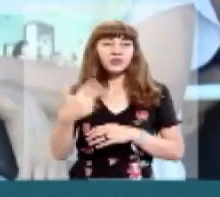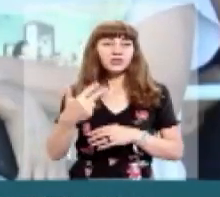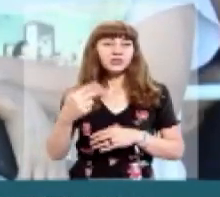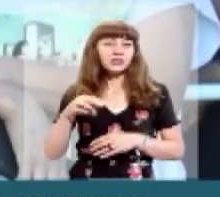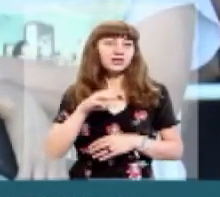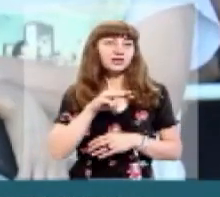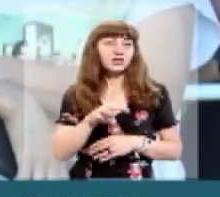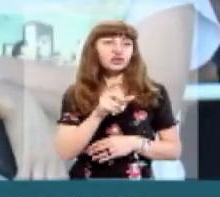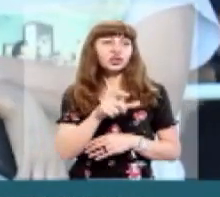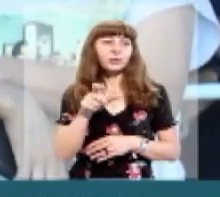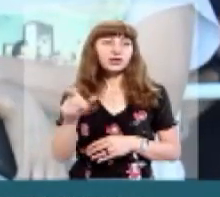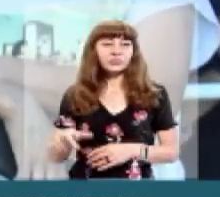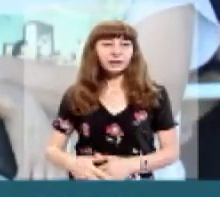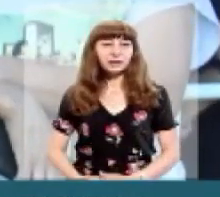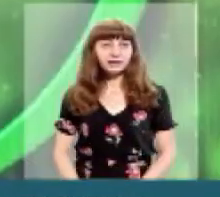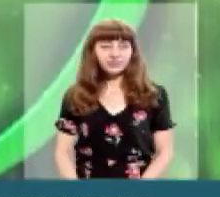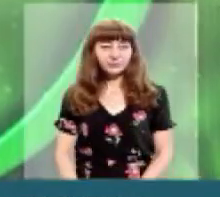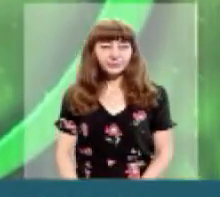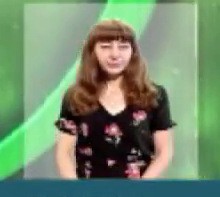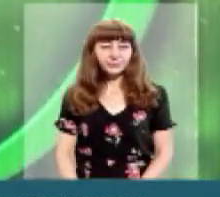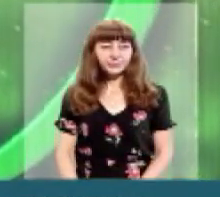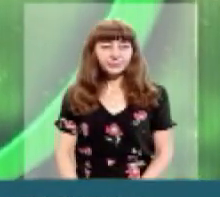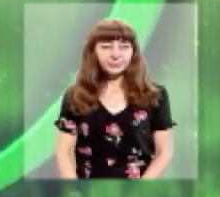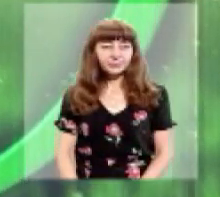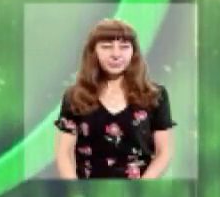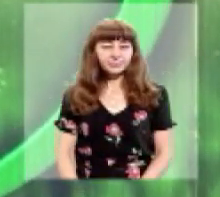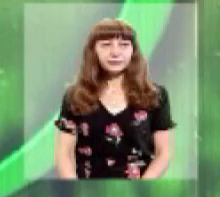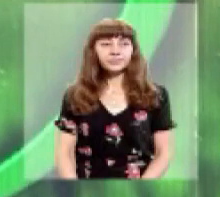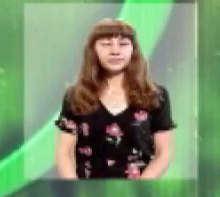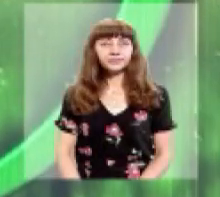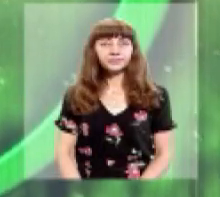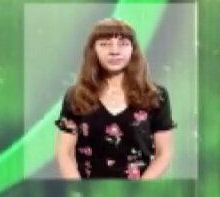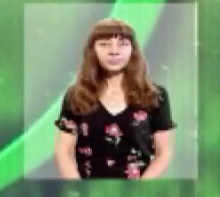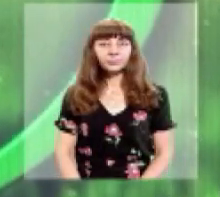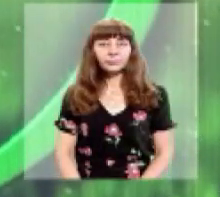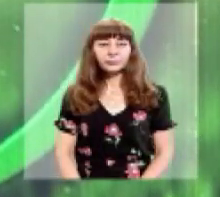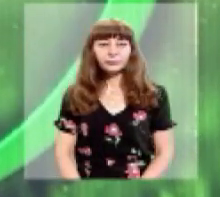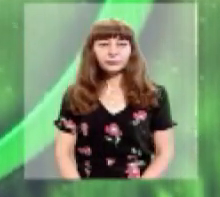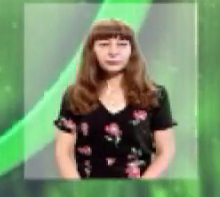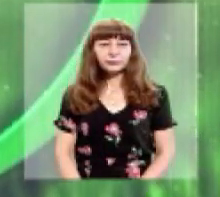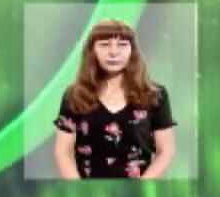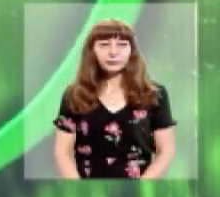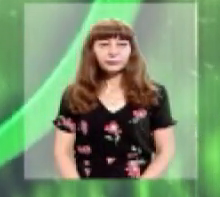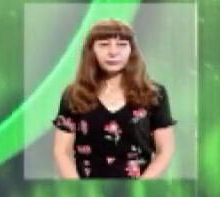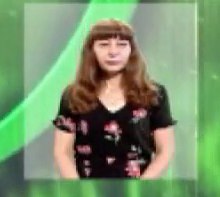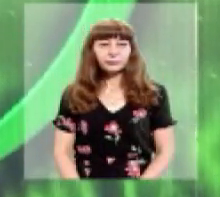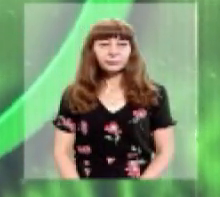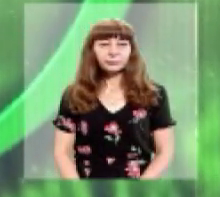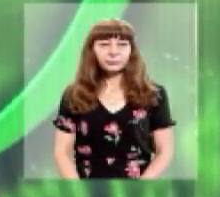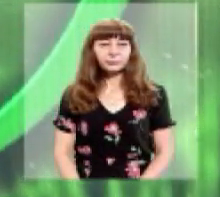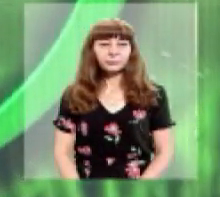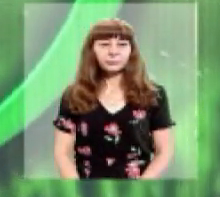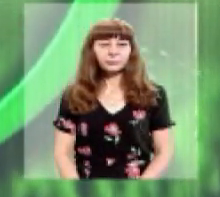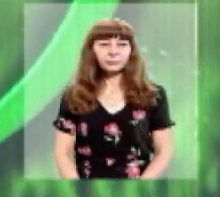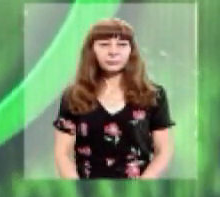бұқаралық спортты дамытудың маңызына тоқталды. Мемлекет басшысының тапсырмасын орындау мақсатында биыл ауылдық